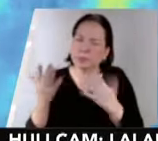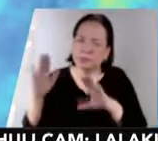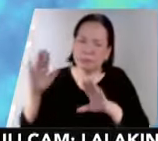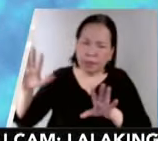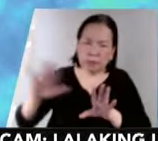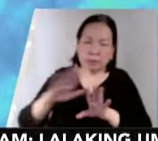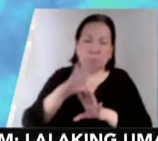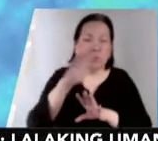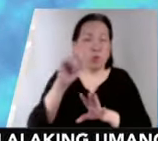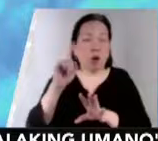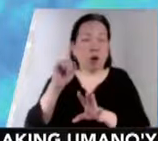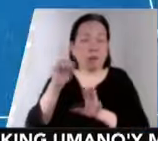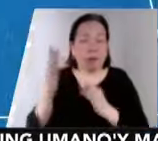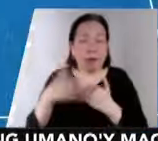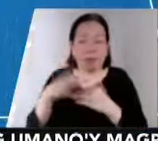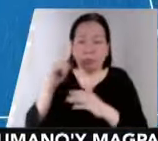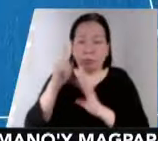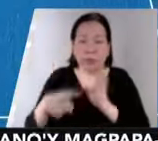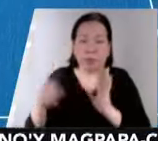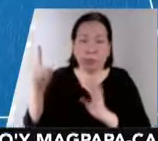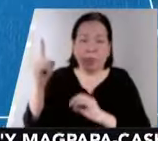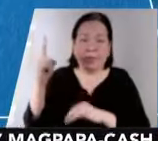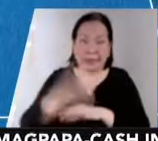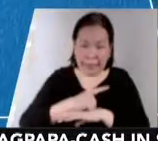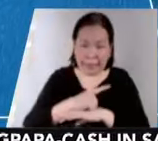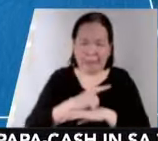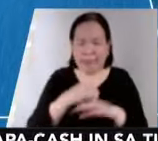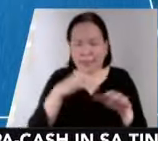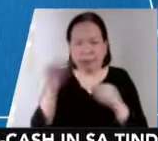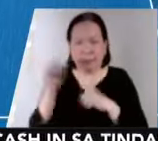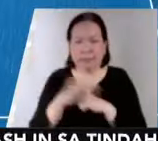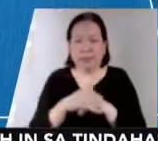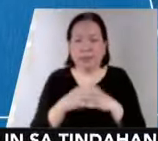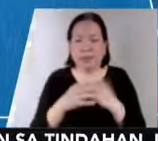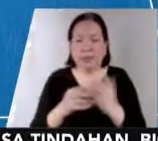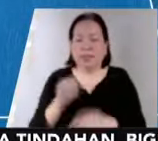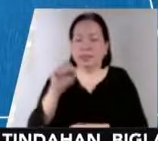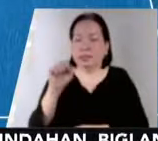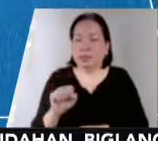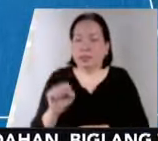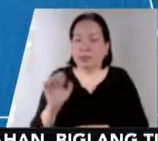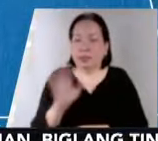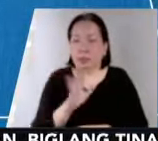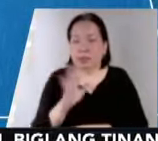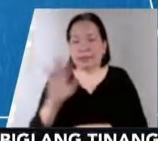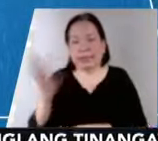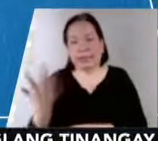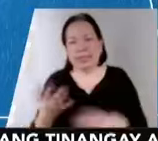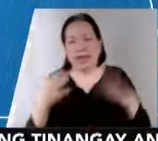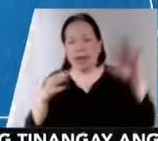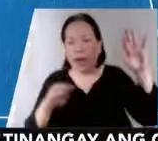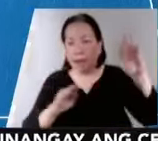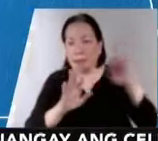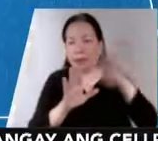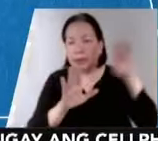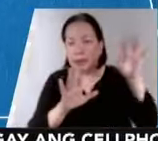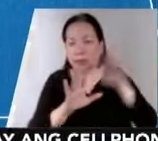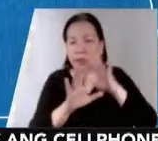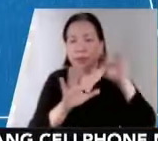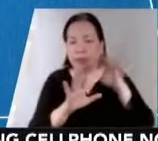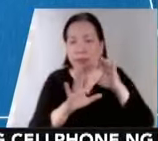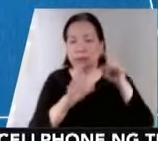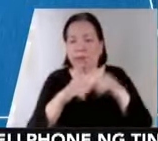oras. Southwest monsoon ng habagat ang nagpapaulan sa Batanes at Babuyan Islands. Maaari naman magkaroon ng